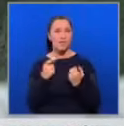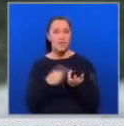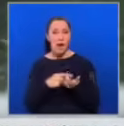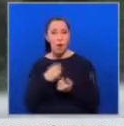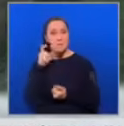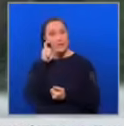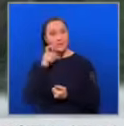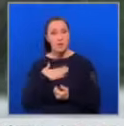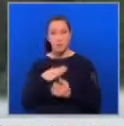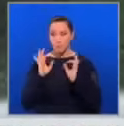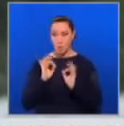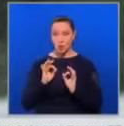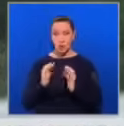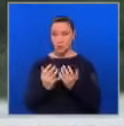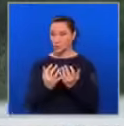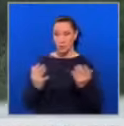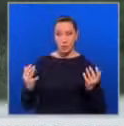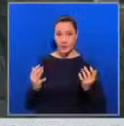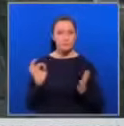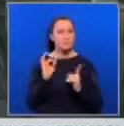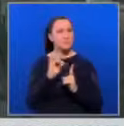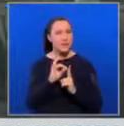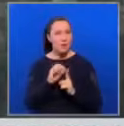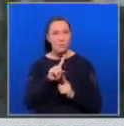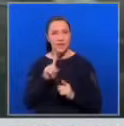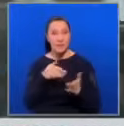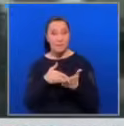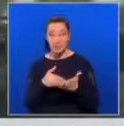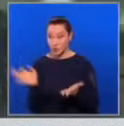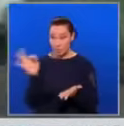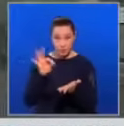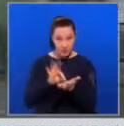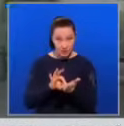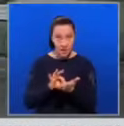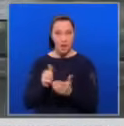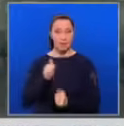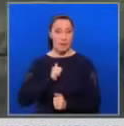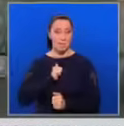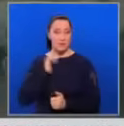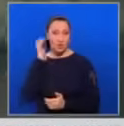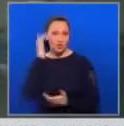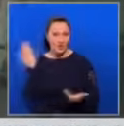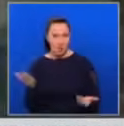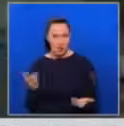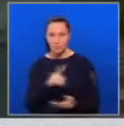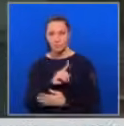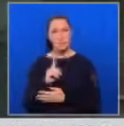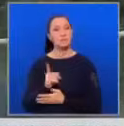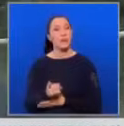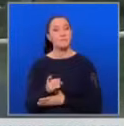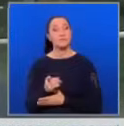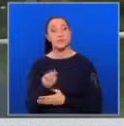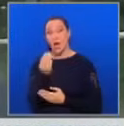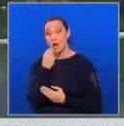мечки са издигнати по-сериозни заграждения целта им е не да пречат на посетителите а да пазят животните не трябва да бъдат